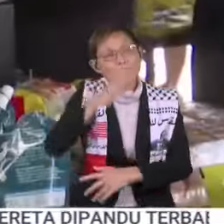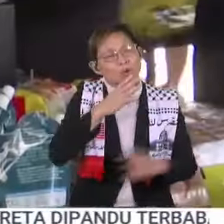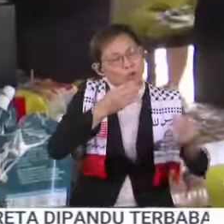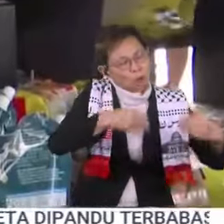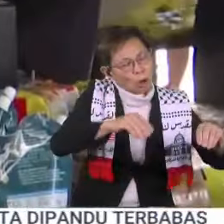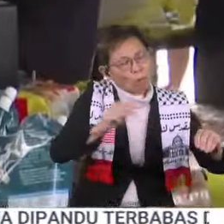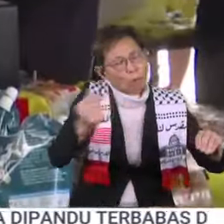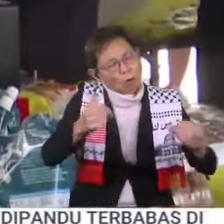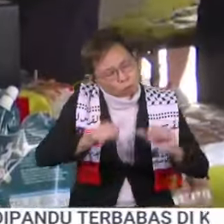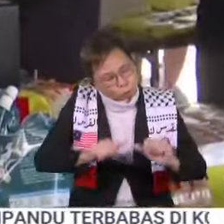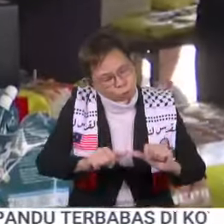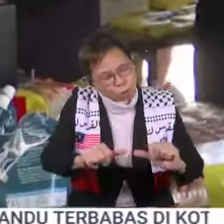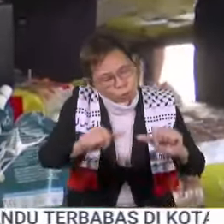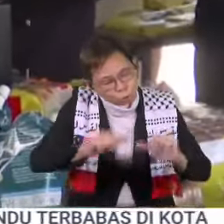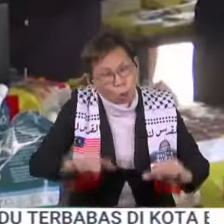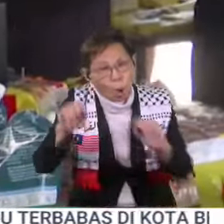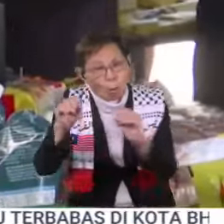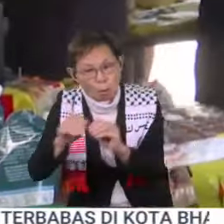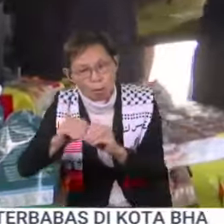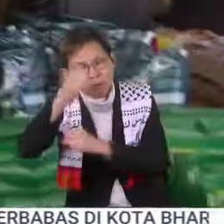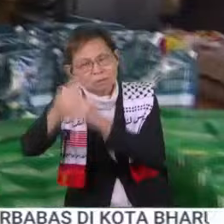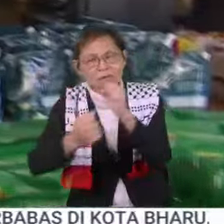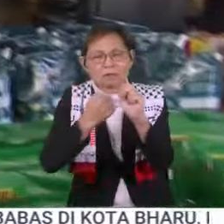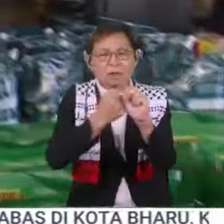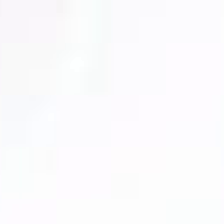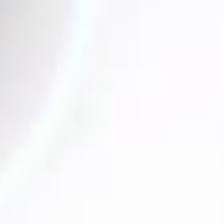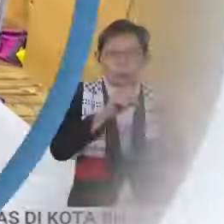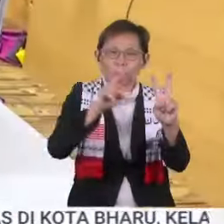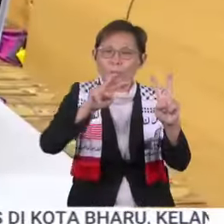akan diteruskan secara agresif tahun depan.